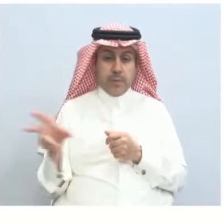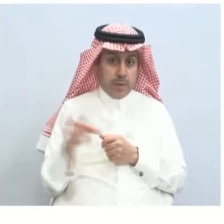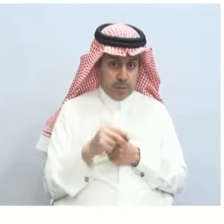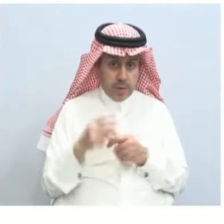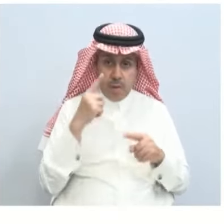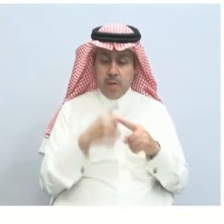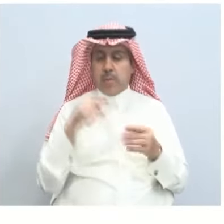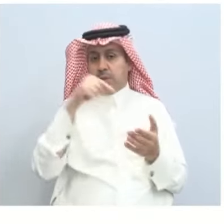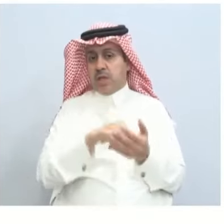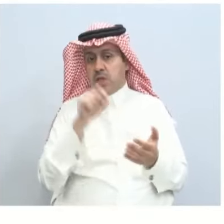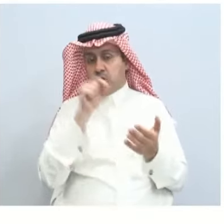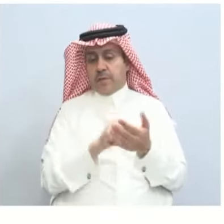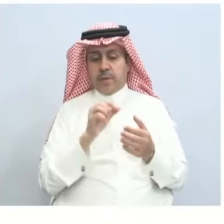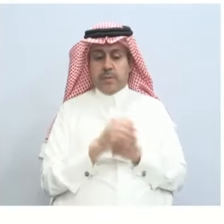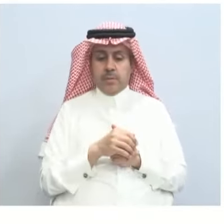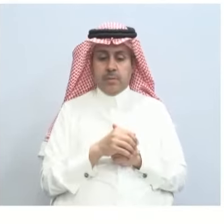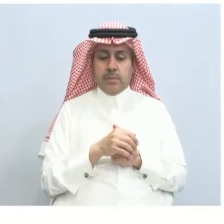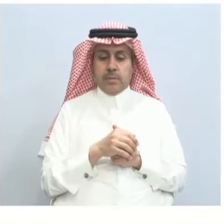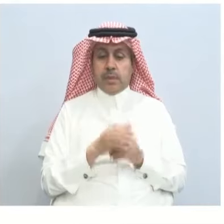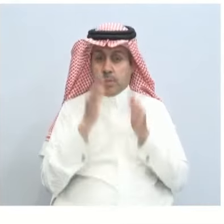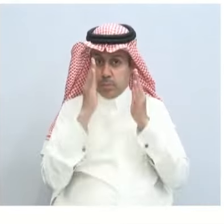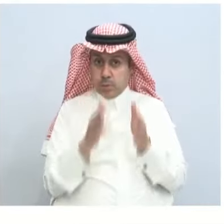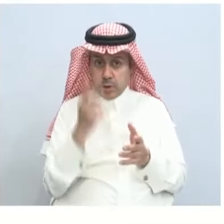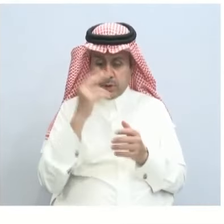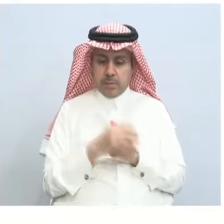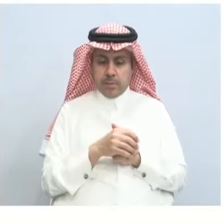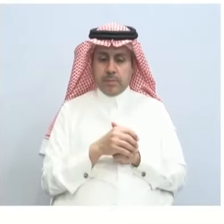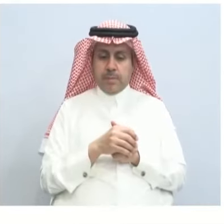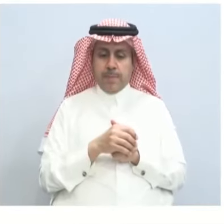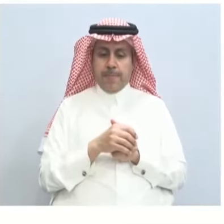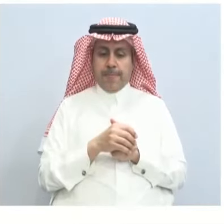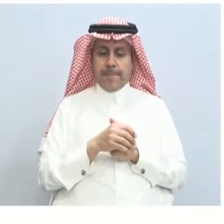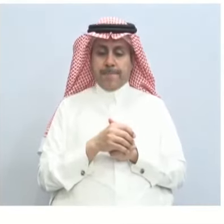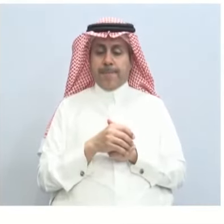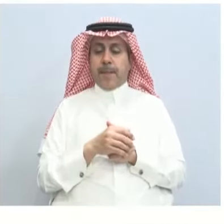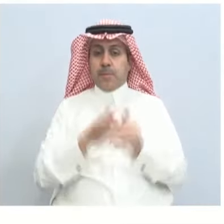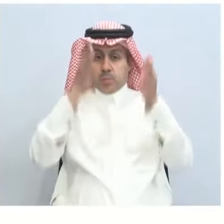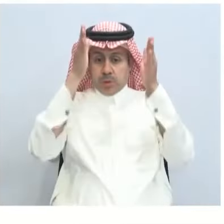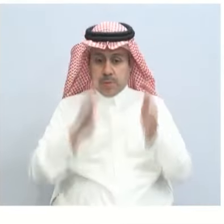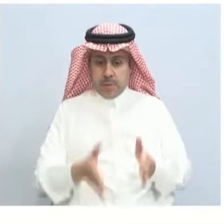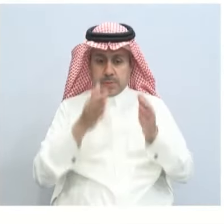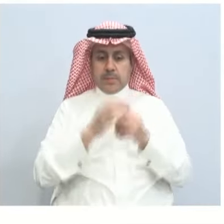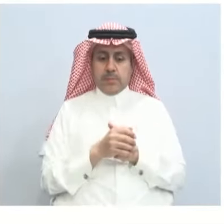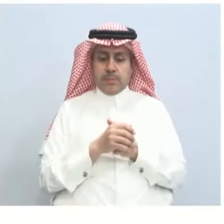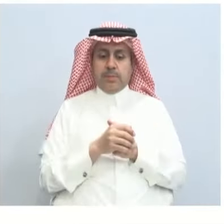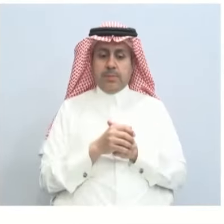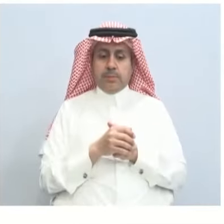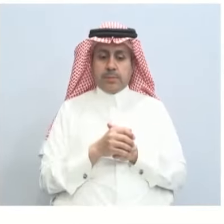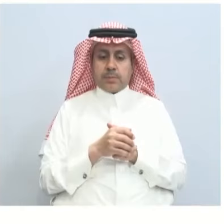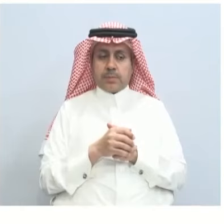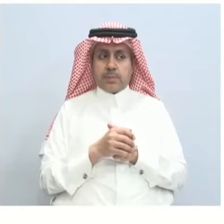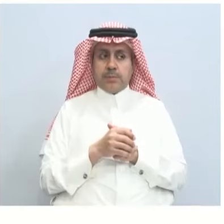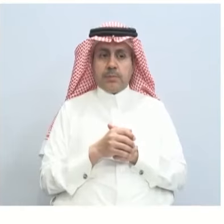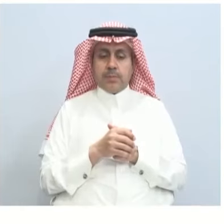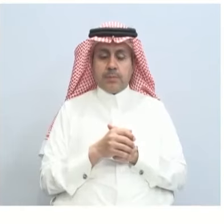الداخلي صفر فبالتالي نقول المتجهان متعامدان المتجهان